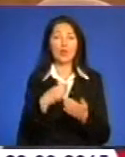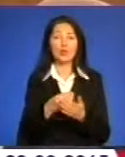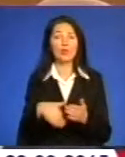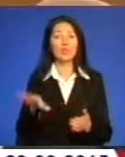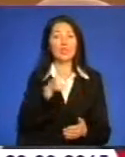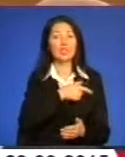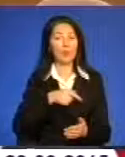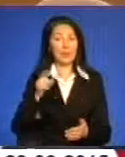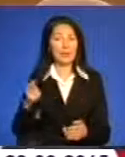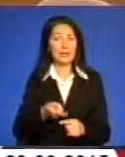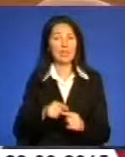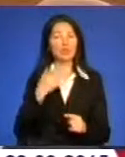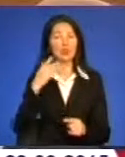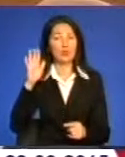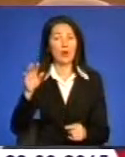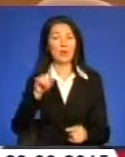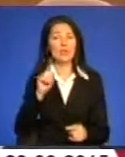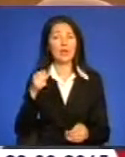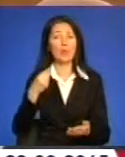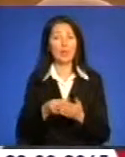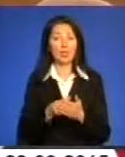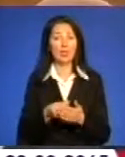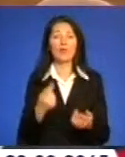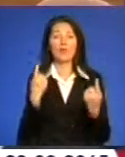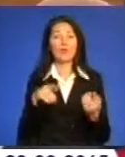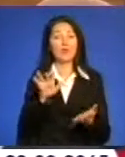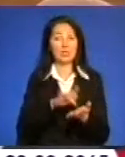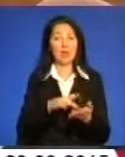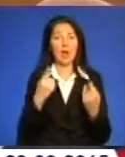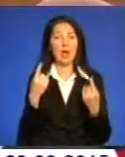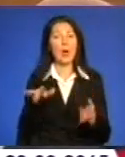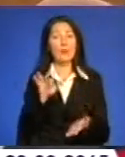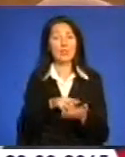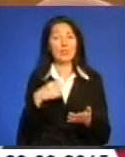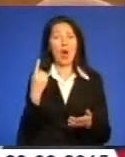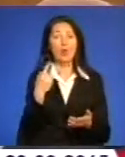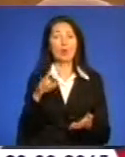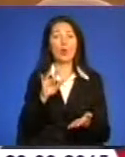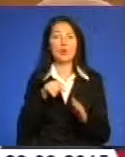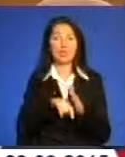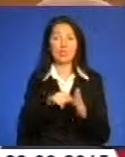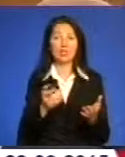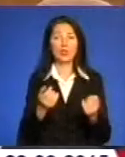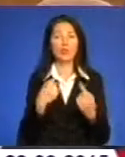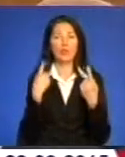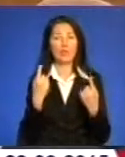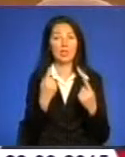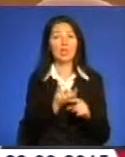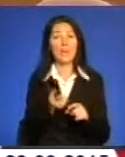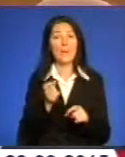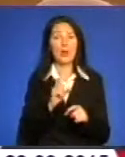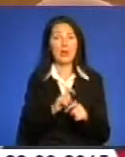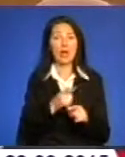бюджет, великі міста, міста обласного значення, в першу чергу, отримали великі переваги. Це і прибутковий